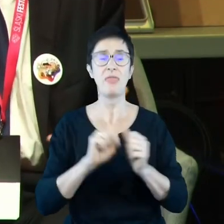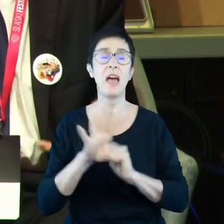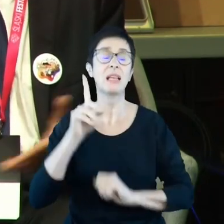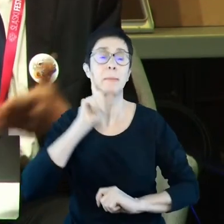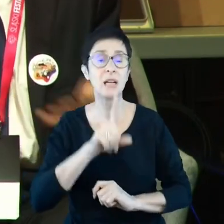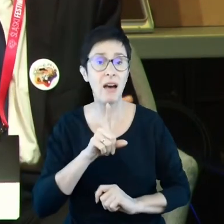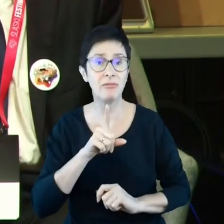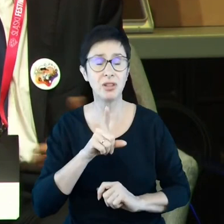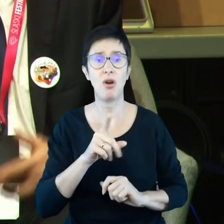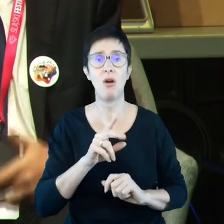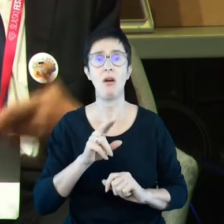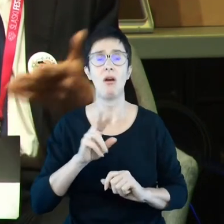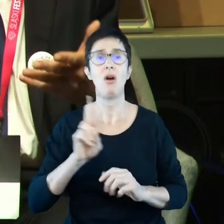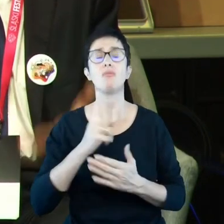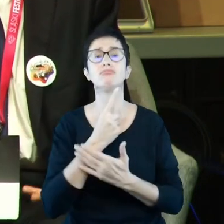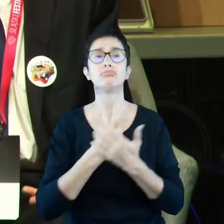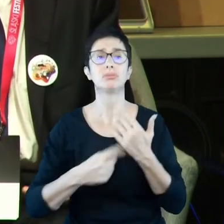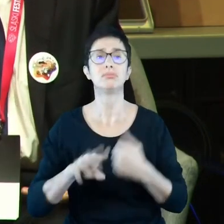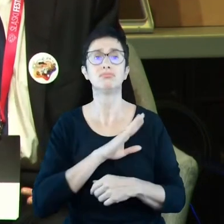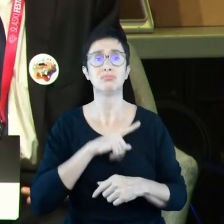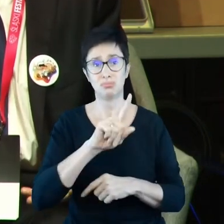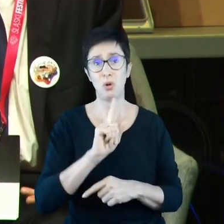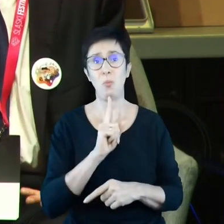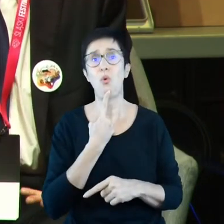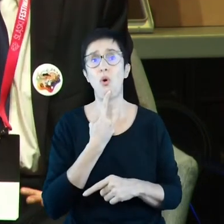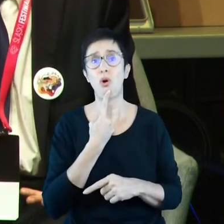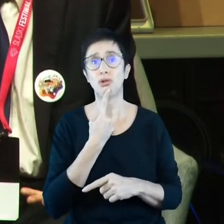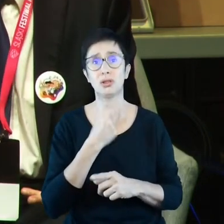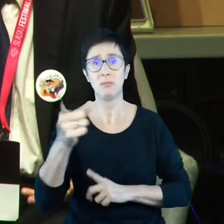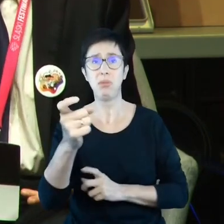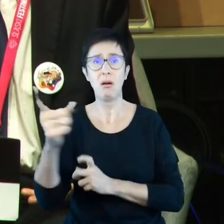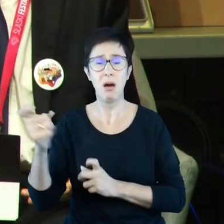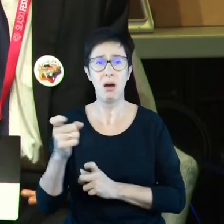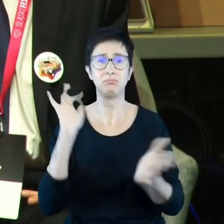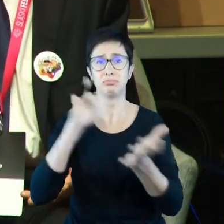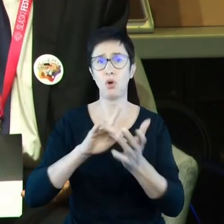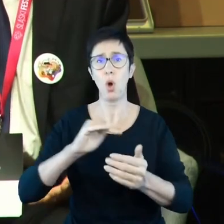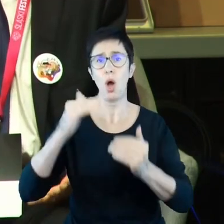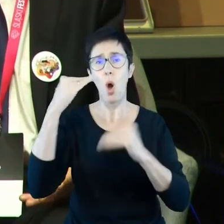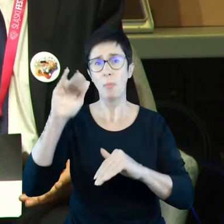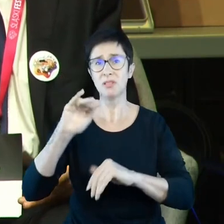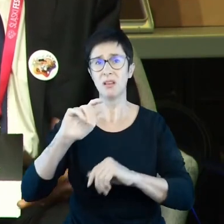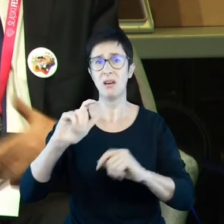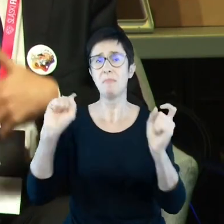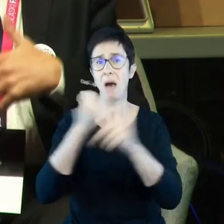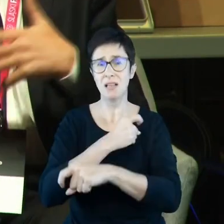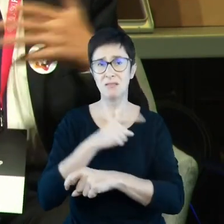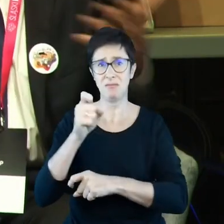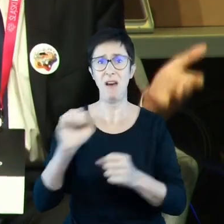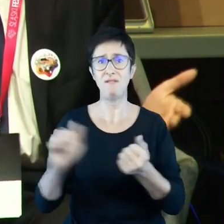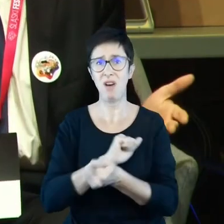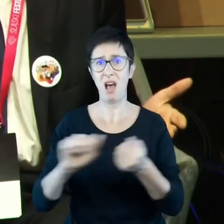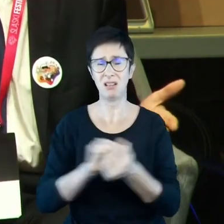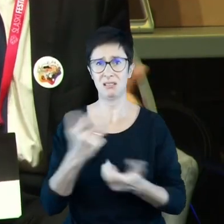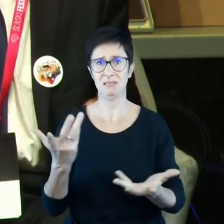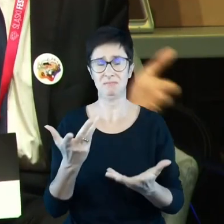tych wojen są młodzi ludzie, którzy są powoływani pod broń, walczą i umierają w obcych krajach, wcale niekoniecznie za to, za co, przynajmniej